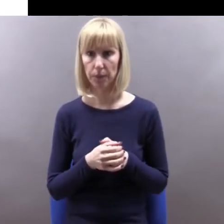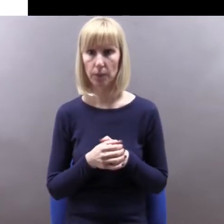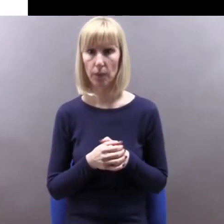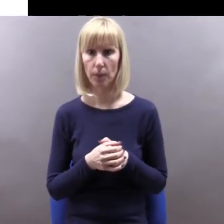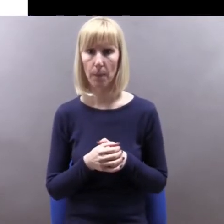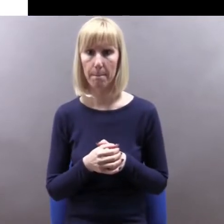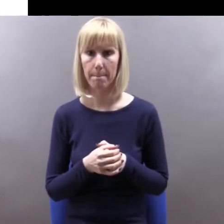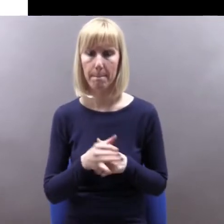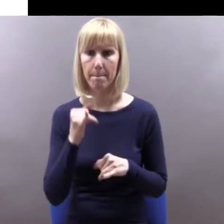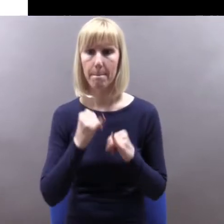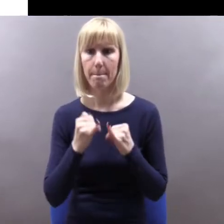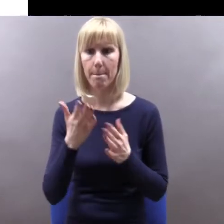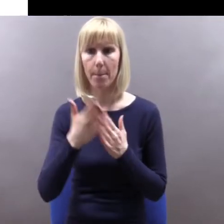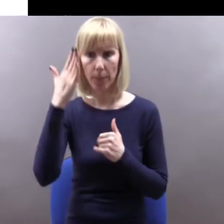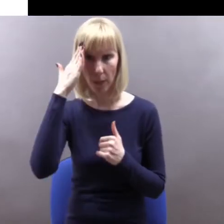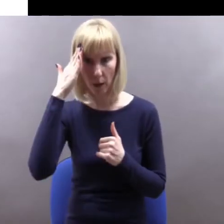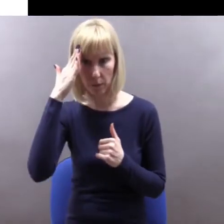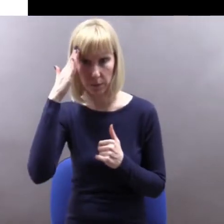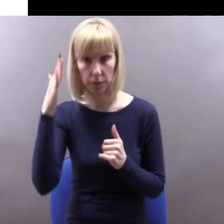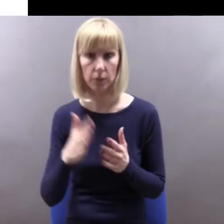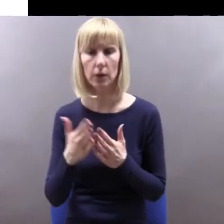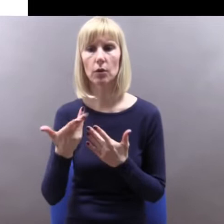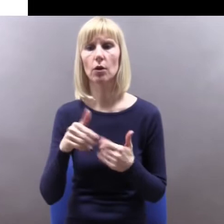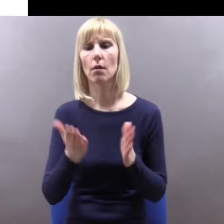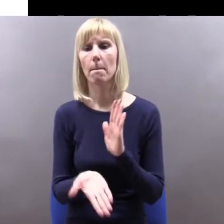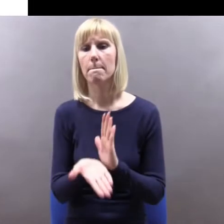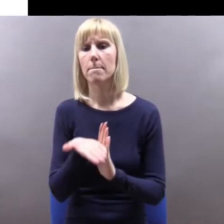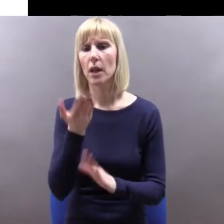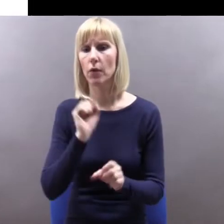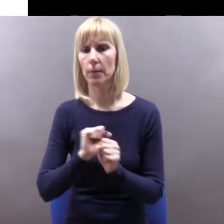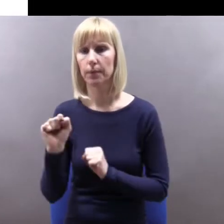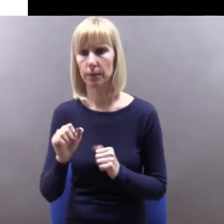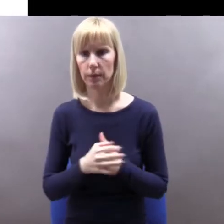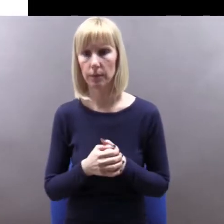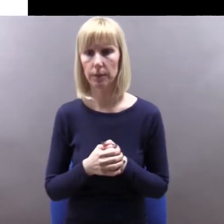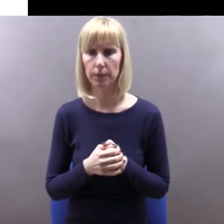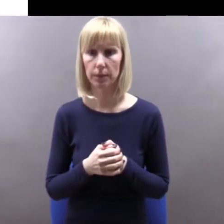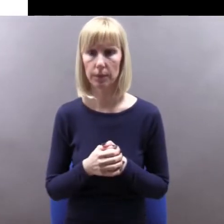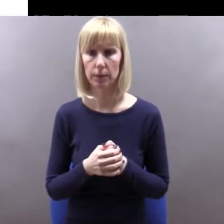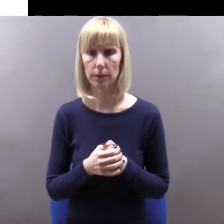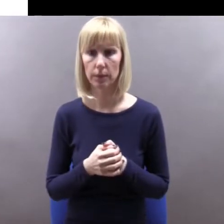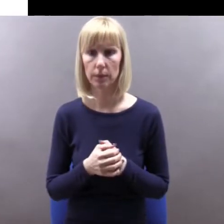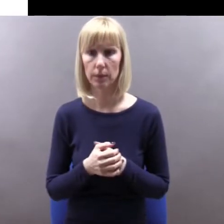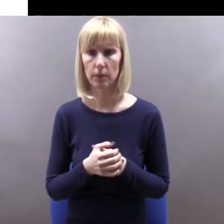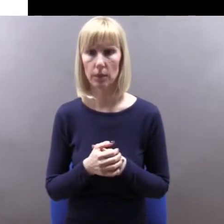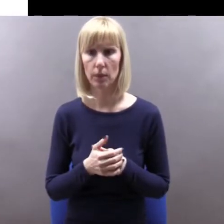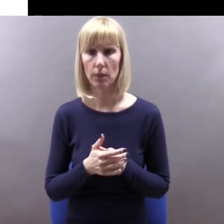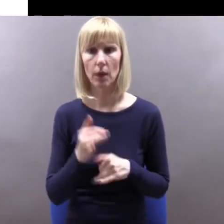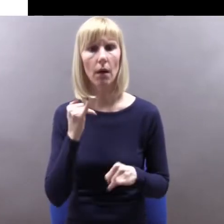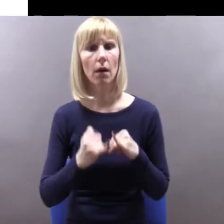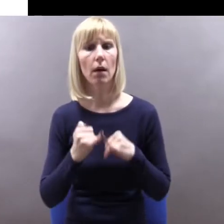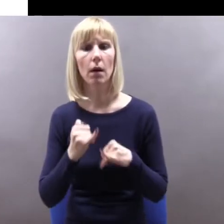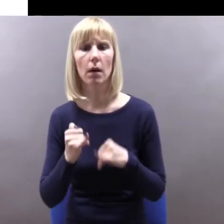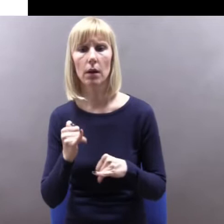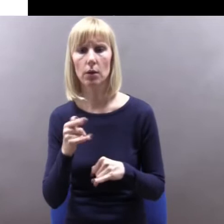się platforma z jakichkolwiek powodów zepsuła, jest awaria, to ja dbam o to, żeby po porannym